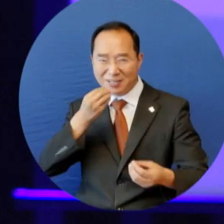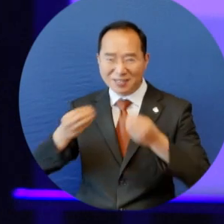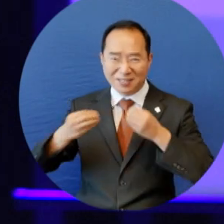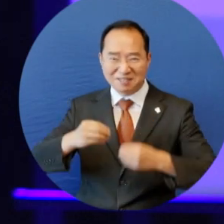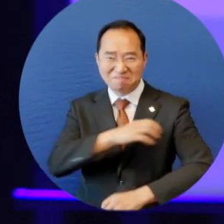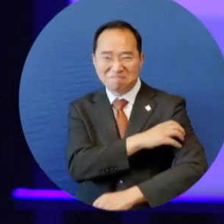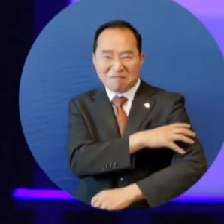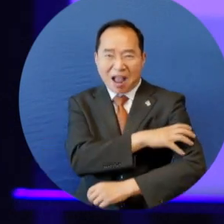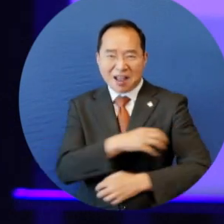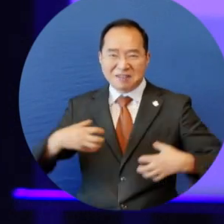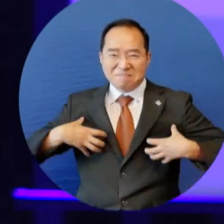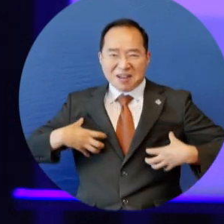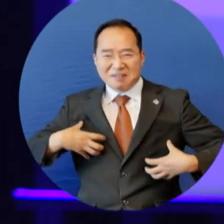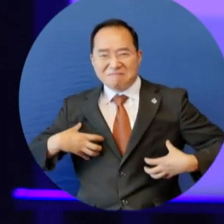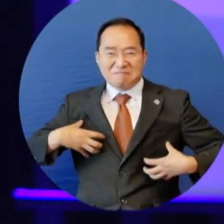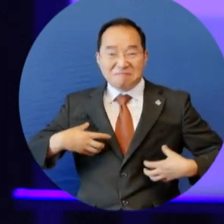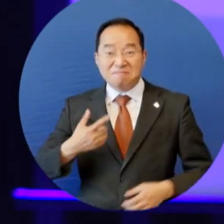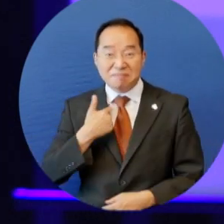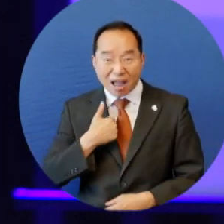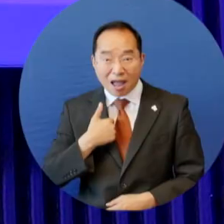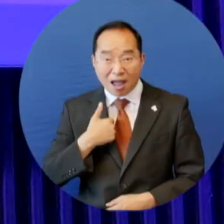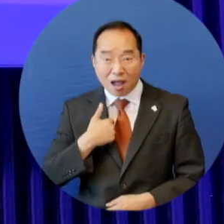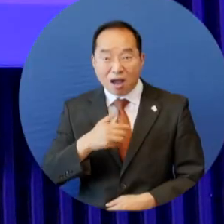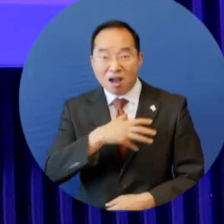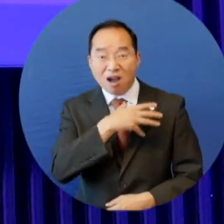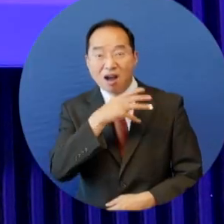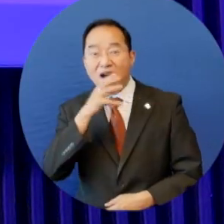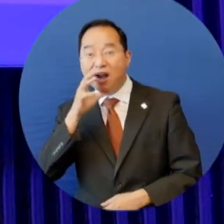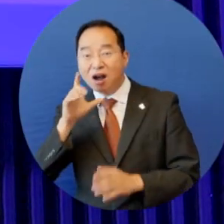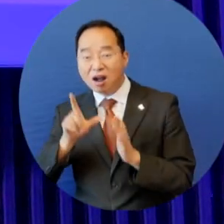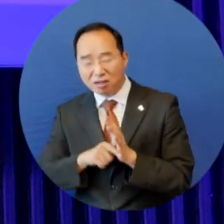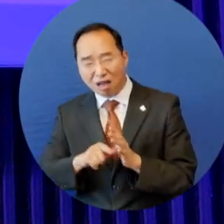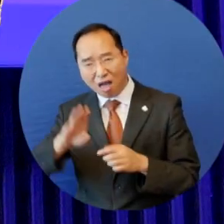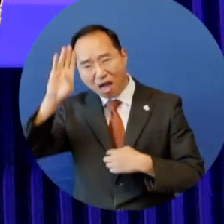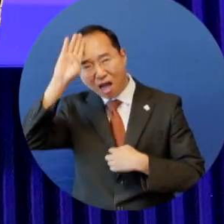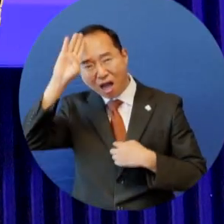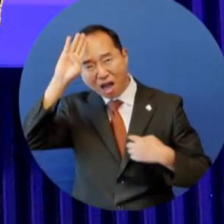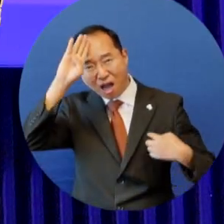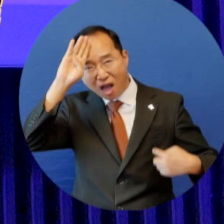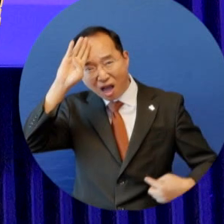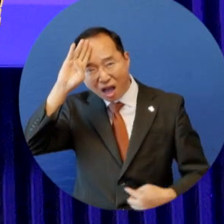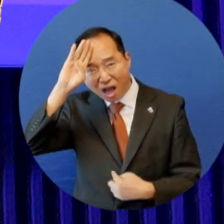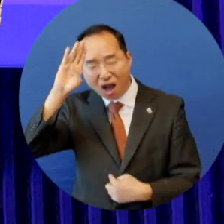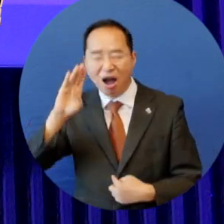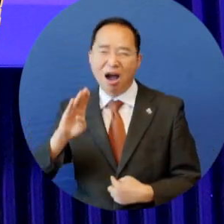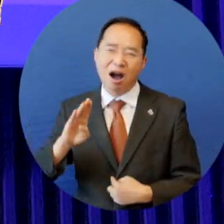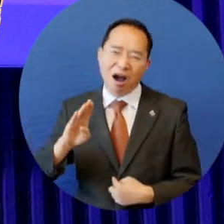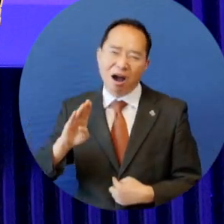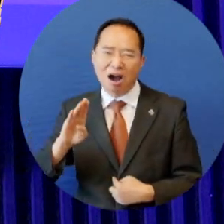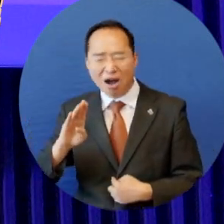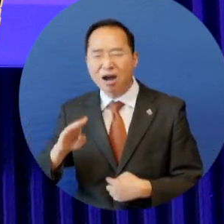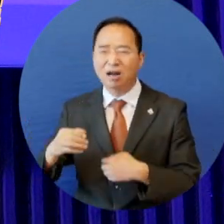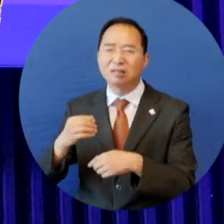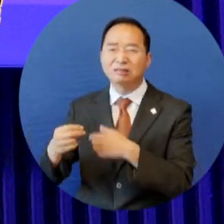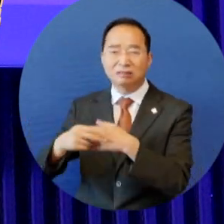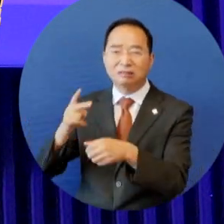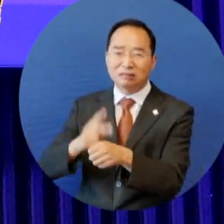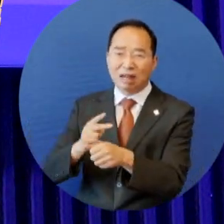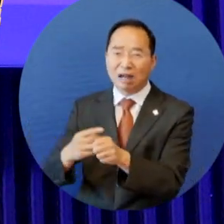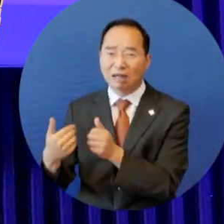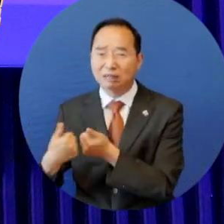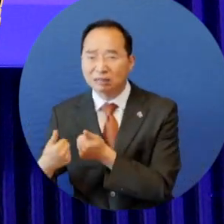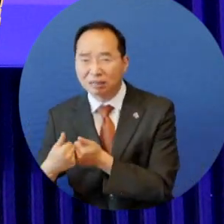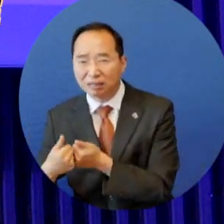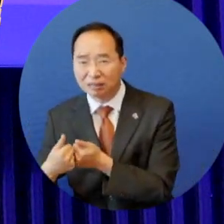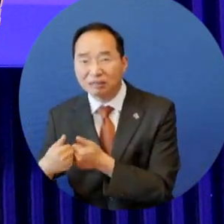근육질 몸매를 자랑하고 많은 영화에 출연을 했는데 그의 노후에 고지혈증과 콜레스테롤 때문에 병에 걸려서